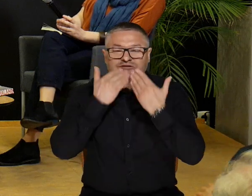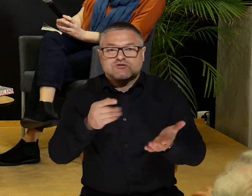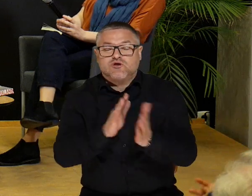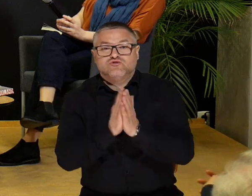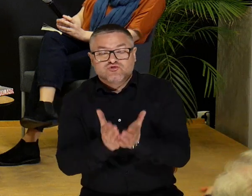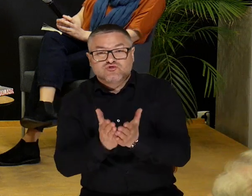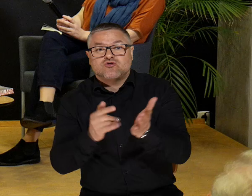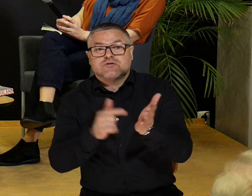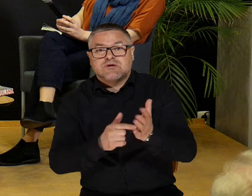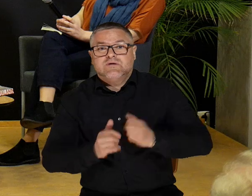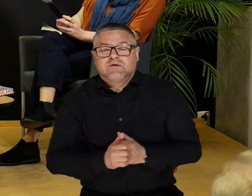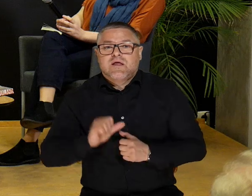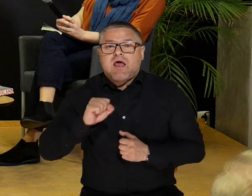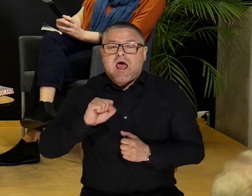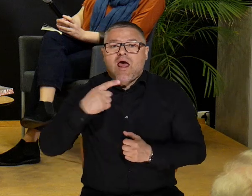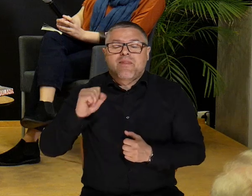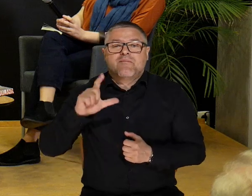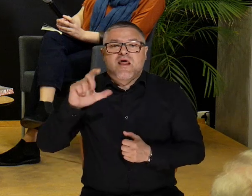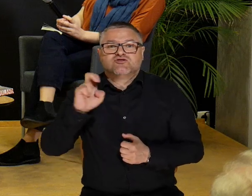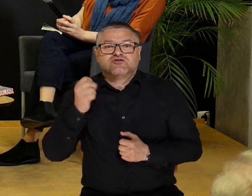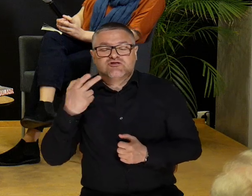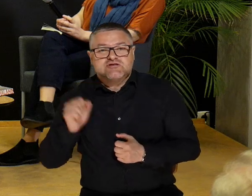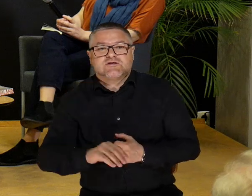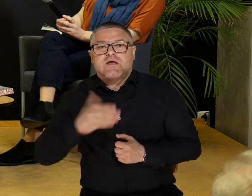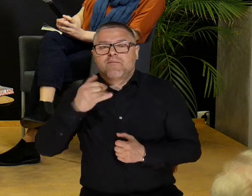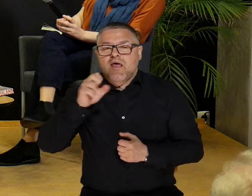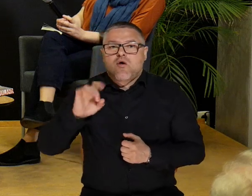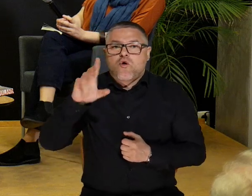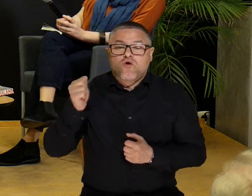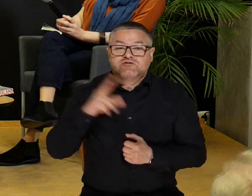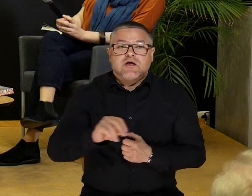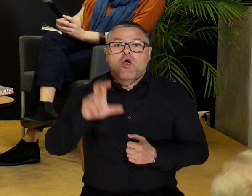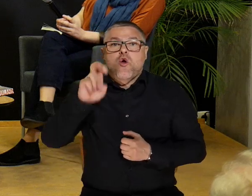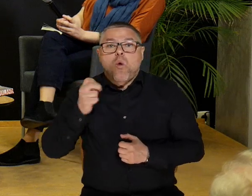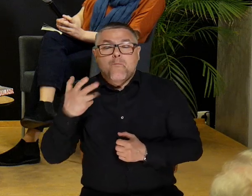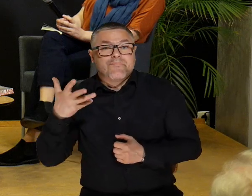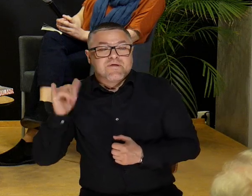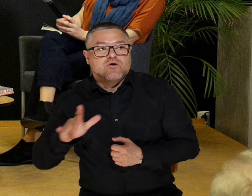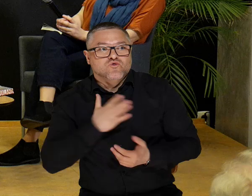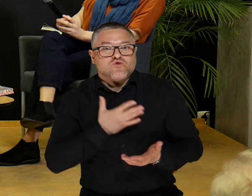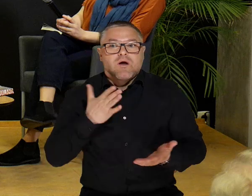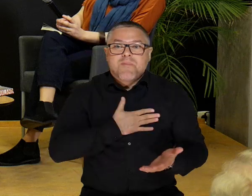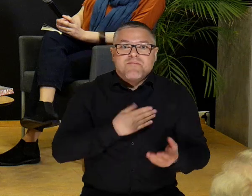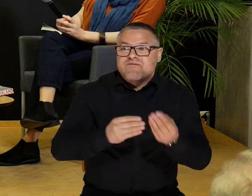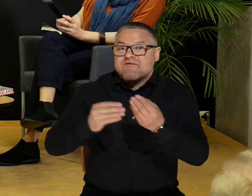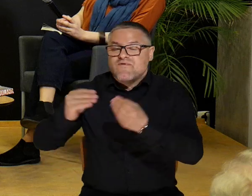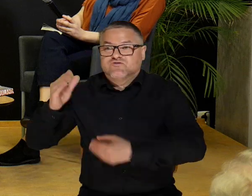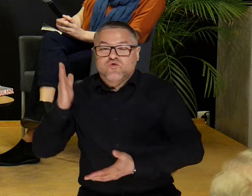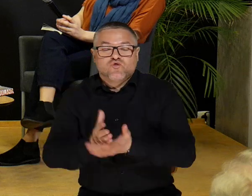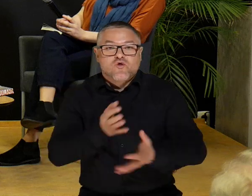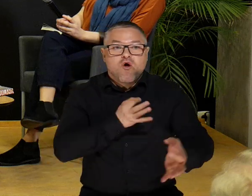książce, dzięki książce Adama Leszczyńskiego, Michała Rauschera, Chłopkom. No tego już trochę mamy na szczęście i trochę więcej